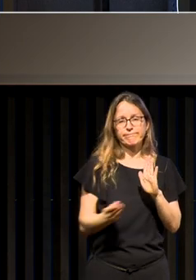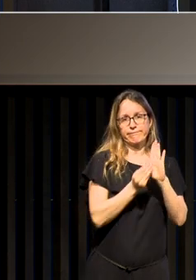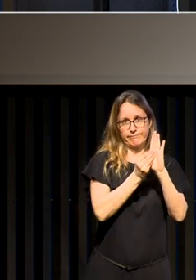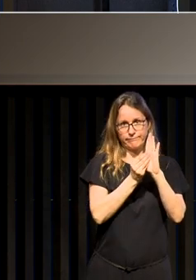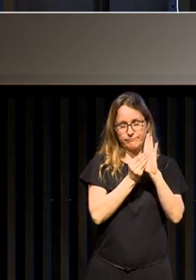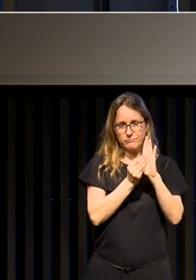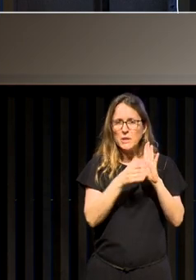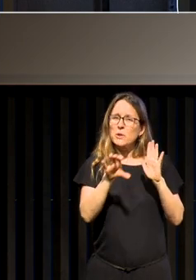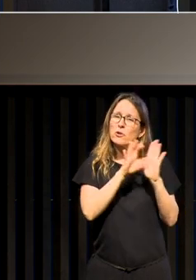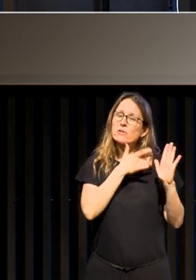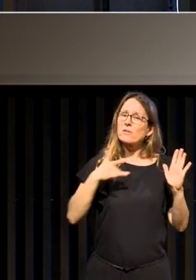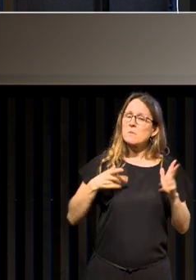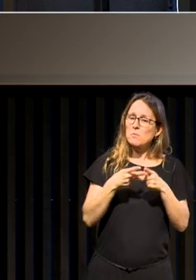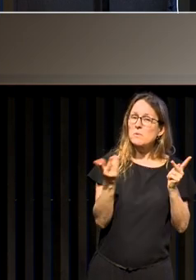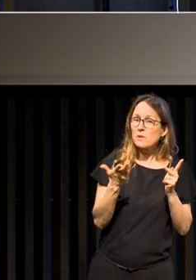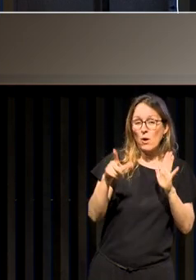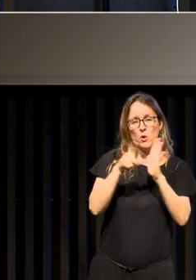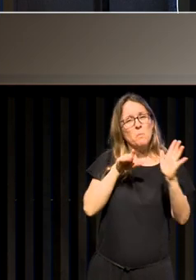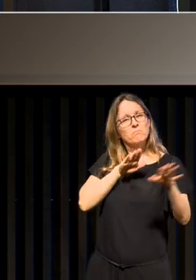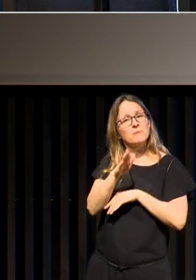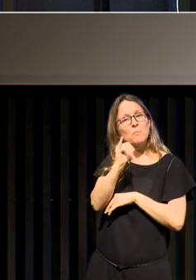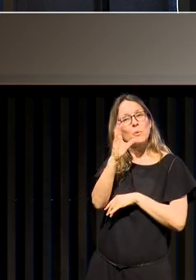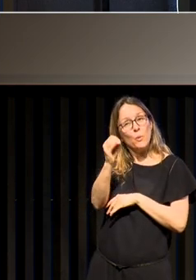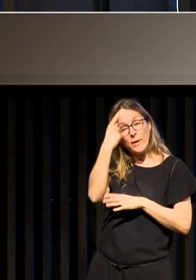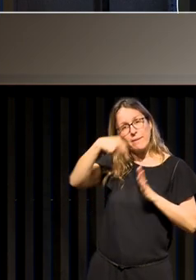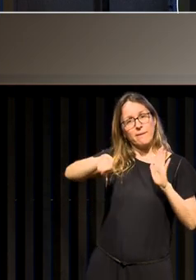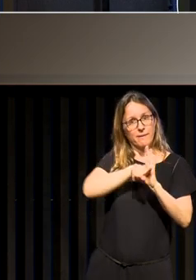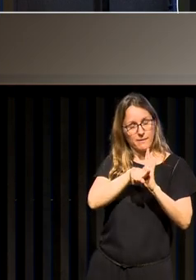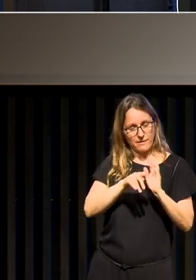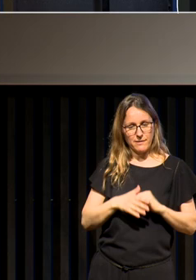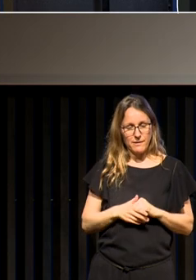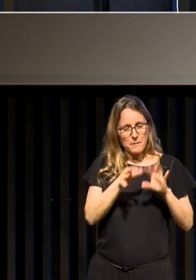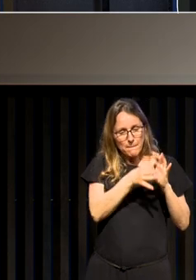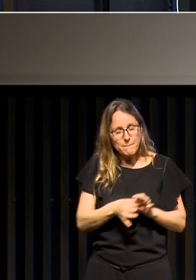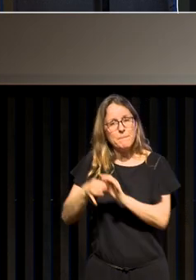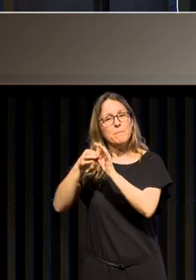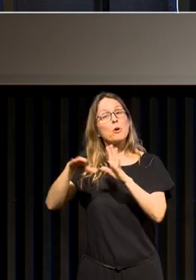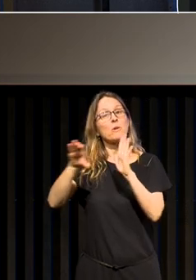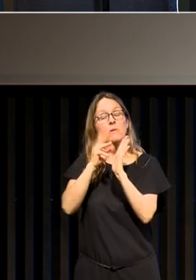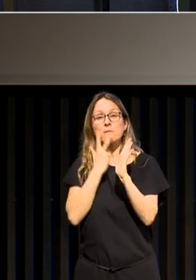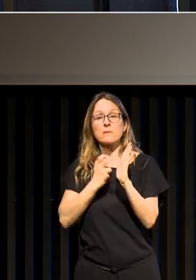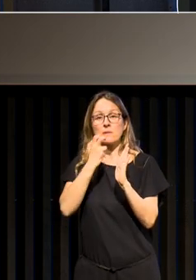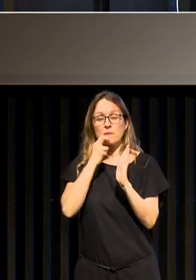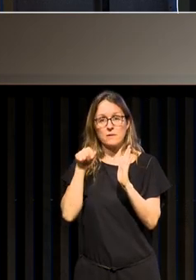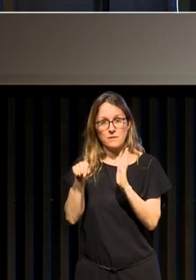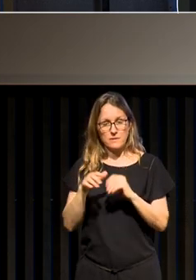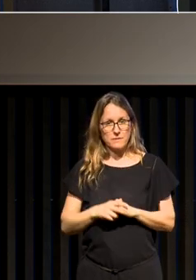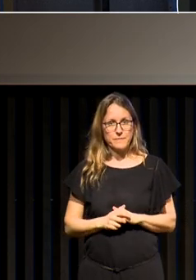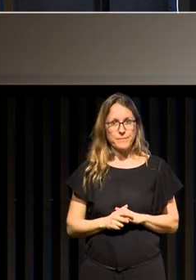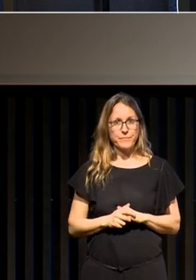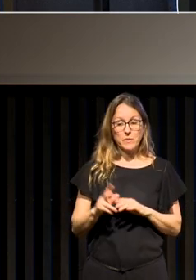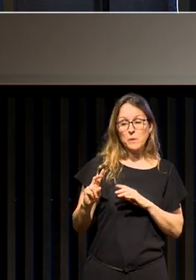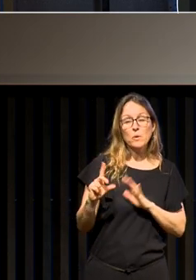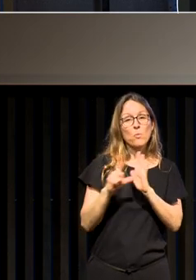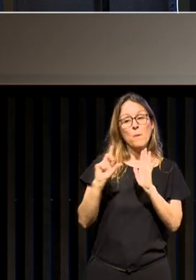de la santé publique, c'est les lois de bioéthique, mais aussi dans le Code civil. Alors, la première